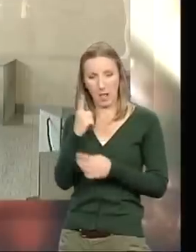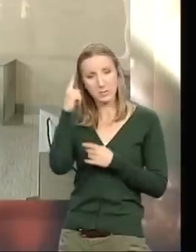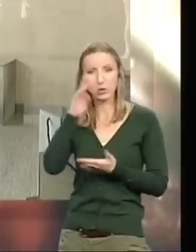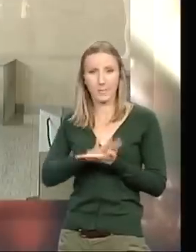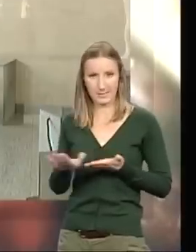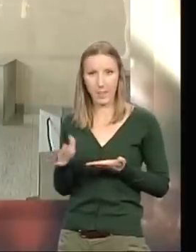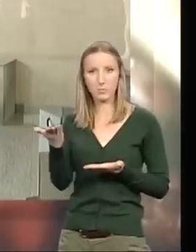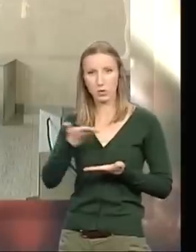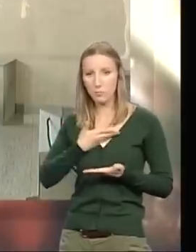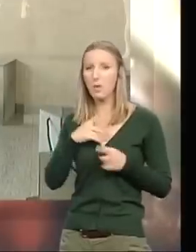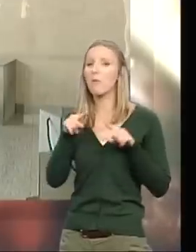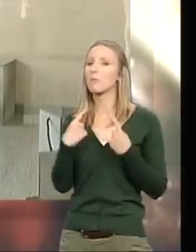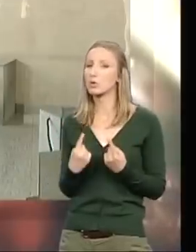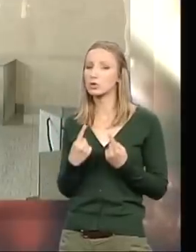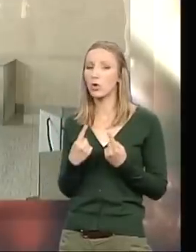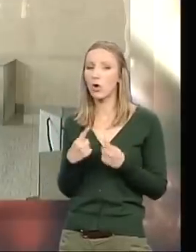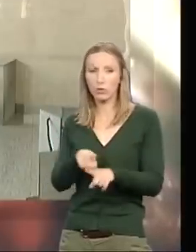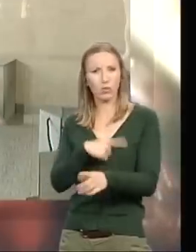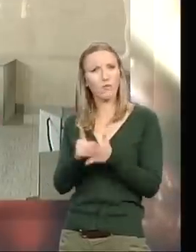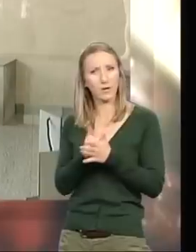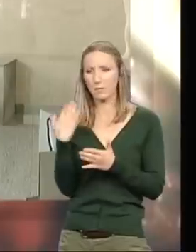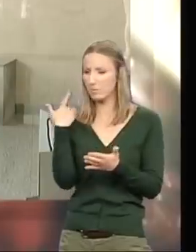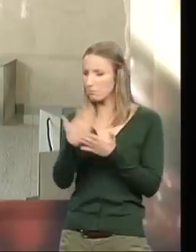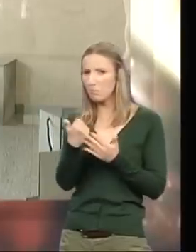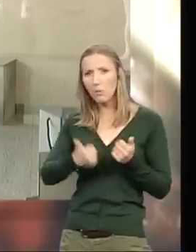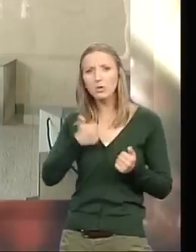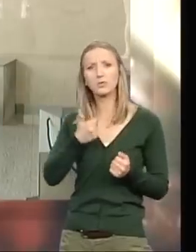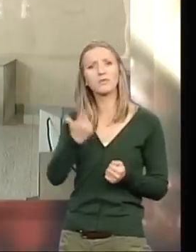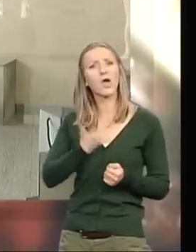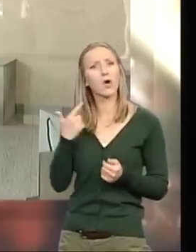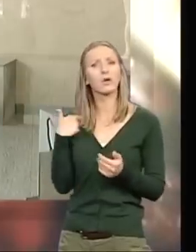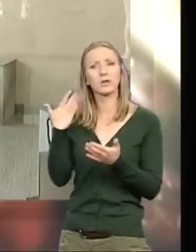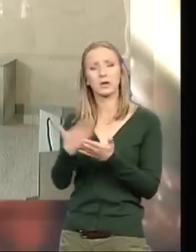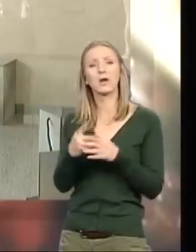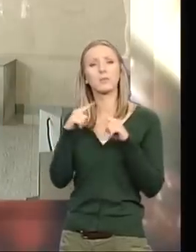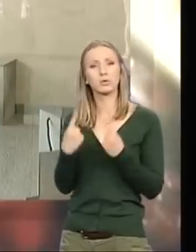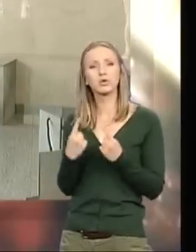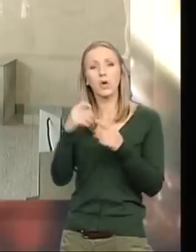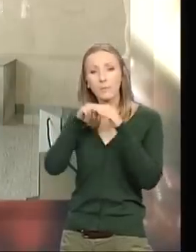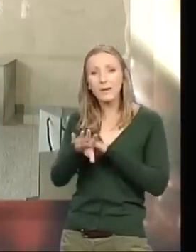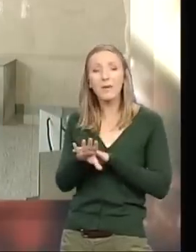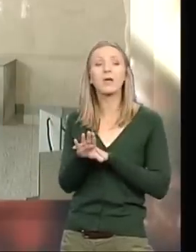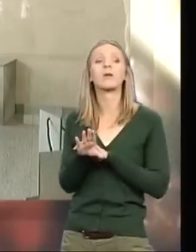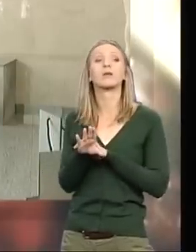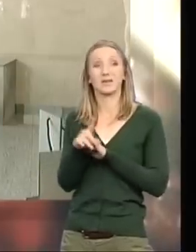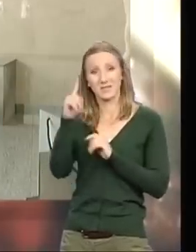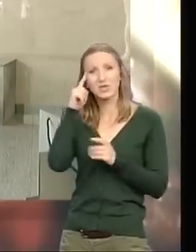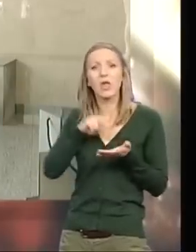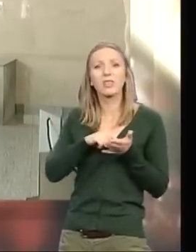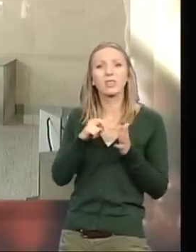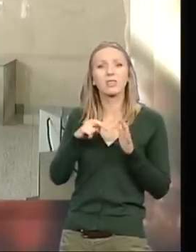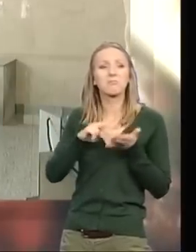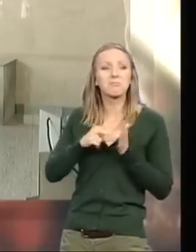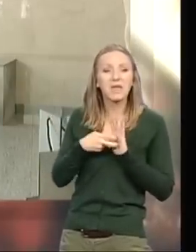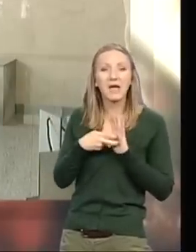dakle besplatno, postoje već duže vreme, zadnji godinu ili dve, problemi u primjeni, odnosno u nekim tehničkom